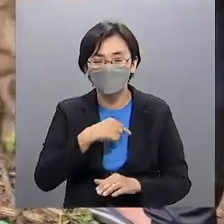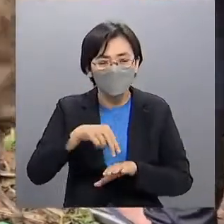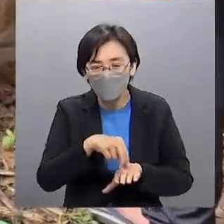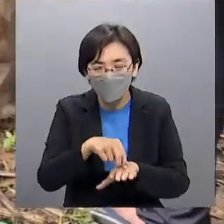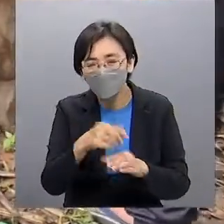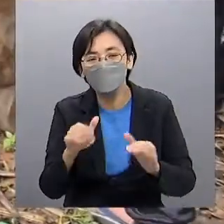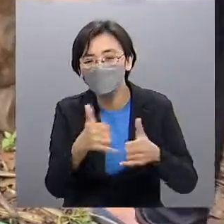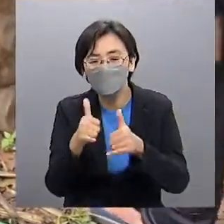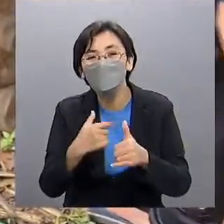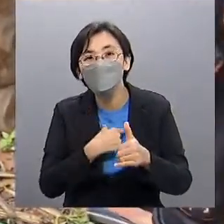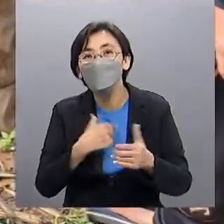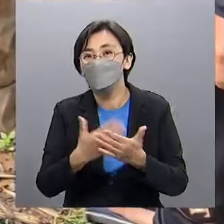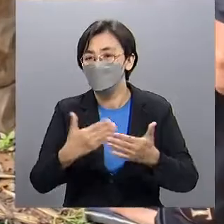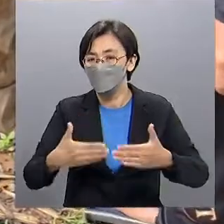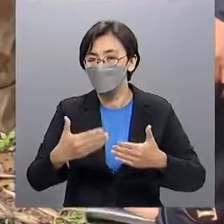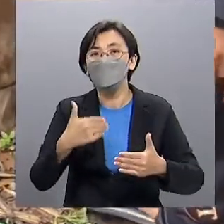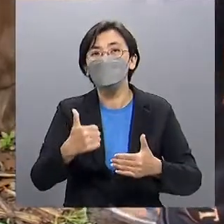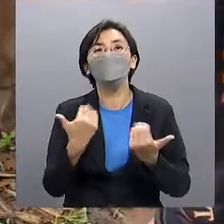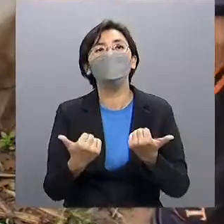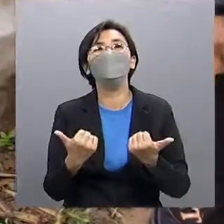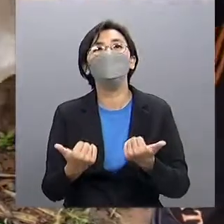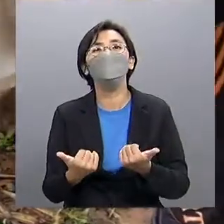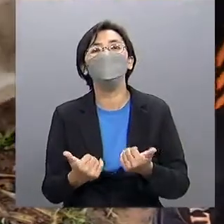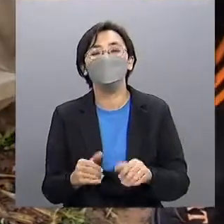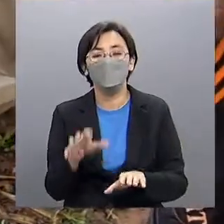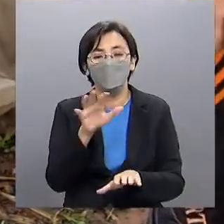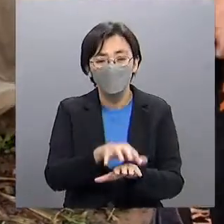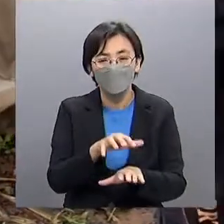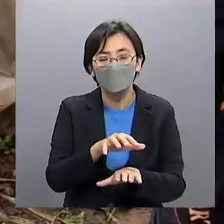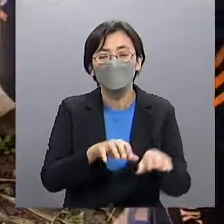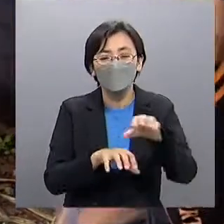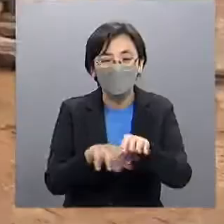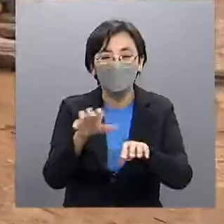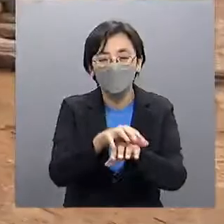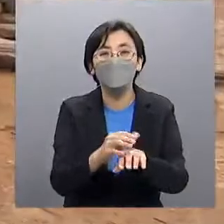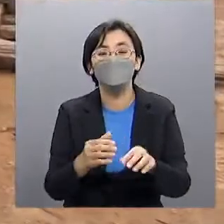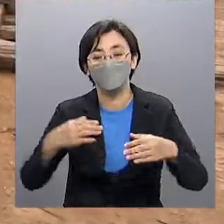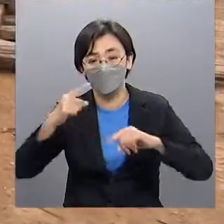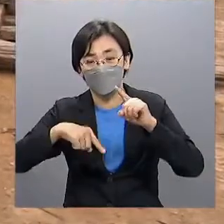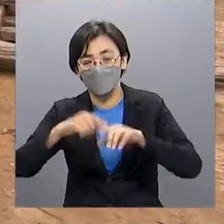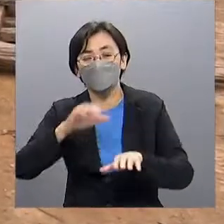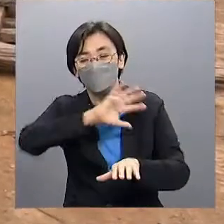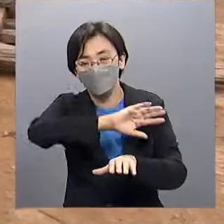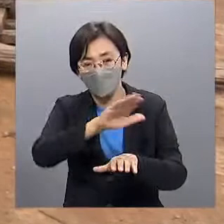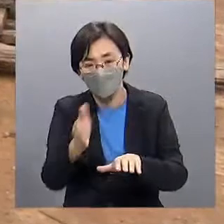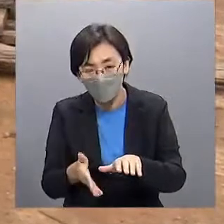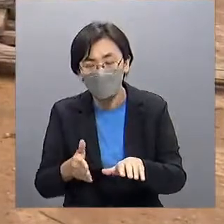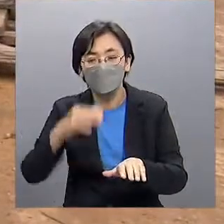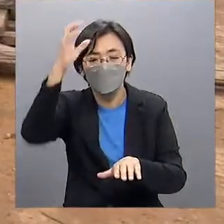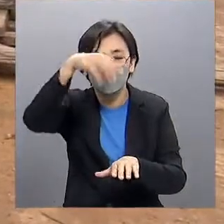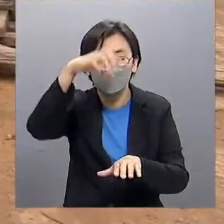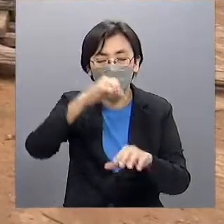ชุมชนวันนี้ต้องถูกคลุมด้วยพลาสติกป้องกันความเสียหายจากน้ำฝนเพื่อรอการกลับมาอีกครั้งของนักท่องเที่